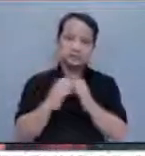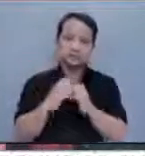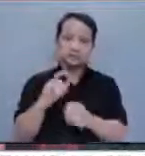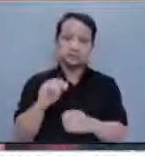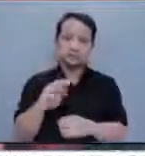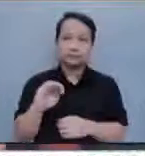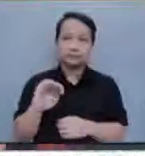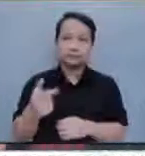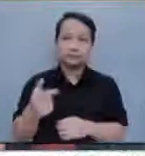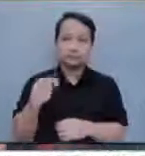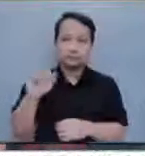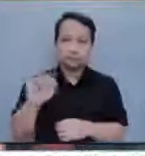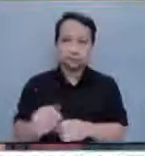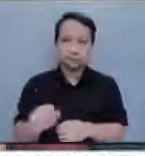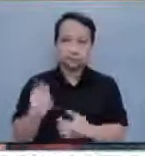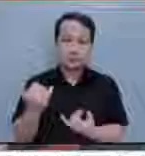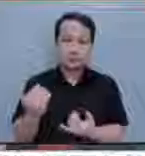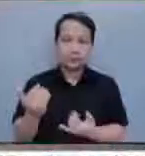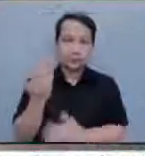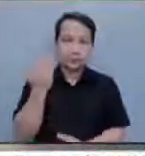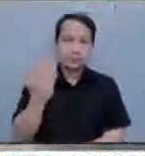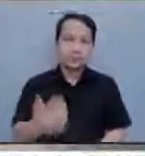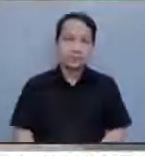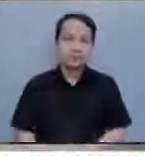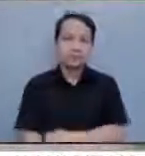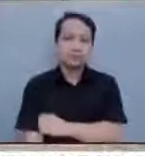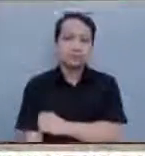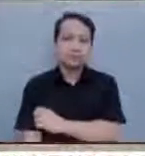Flyover Southbound ngayong umaga.